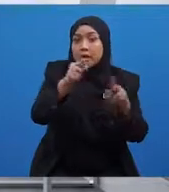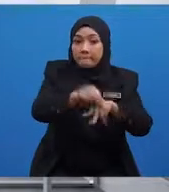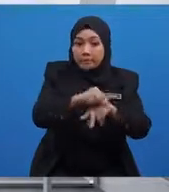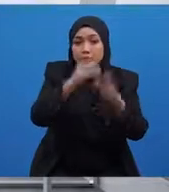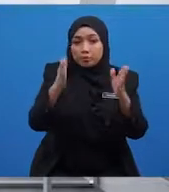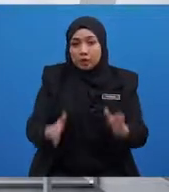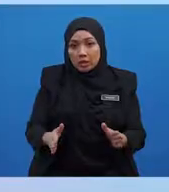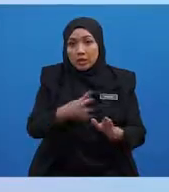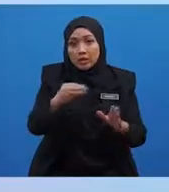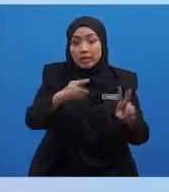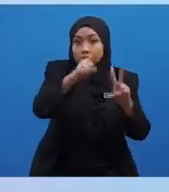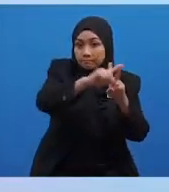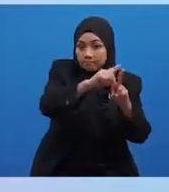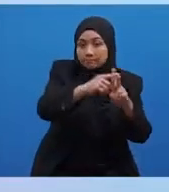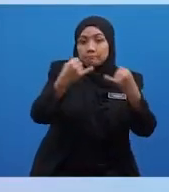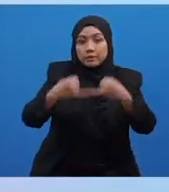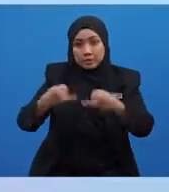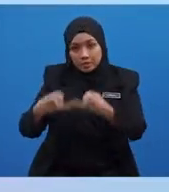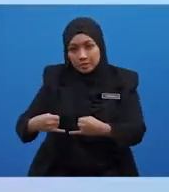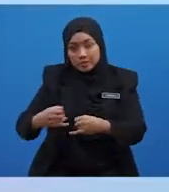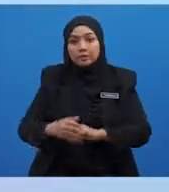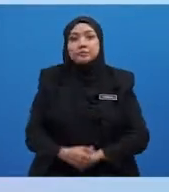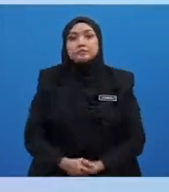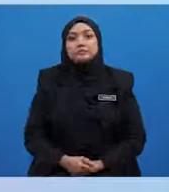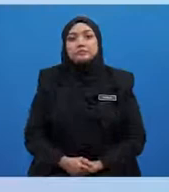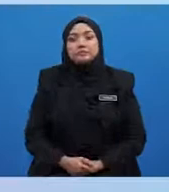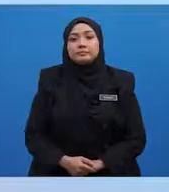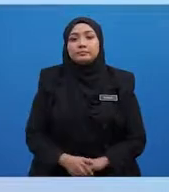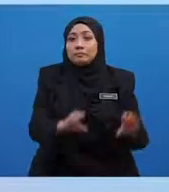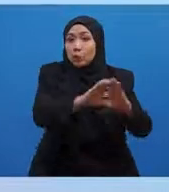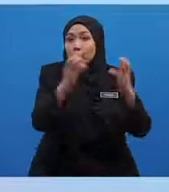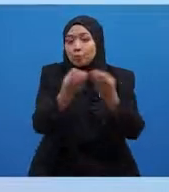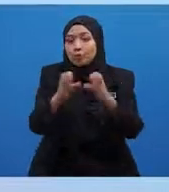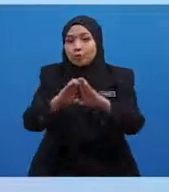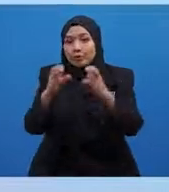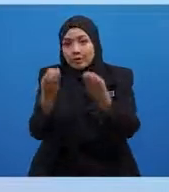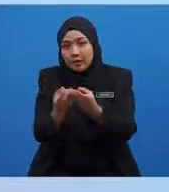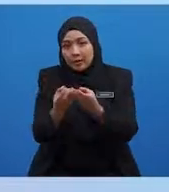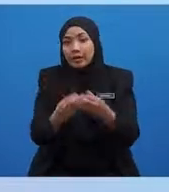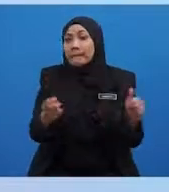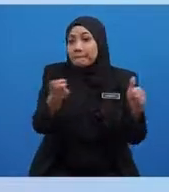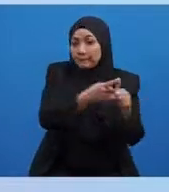Sekarang, cikgu akan terangkan kategori produk yang pertama, iaitu produk pengguna.